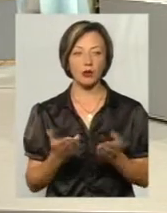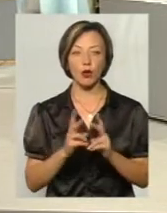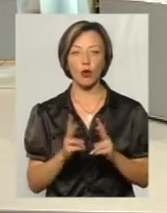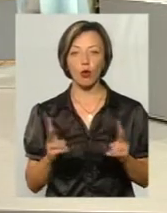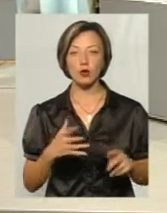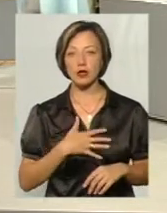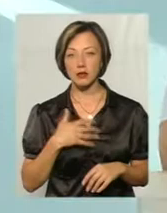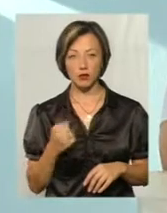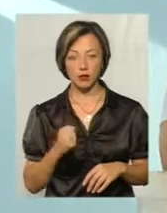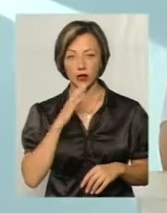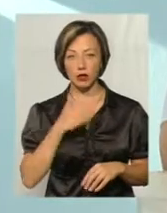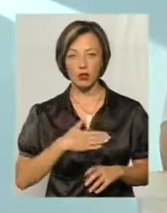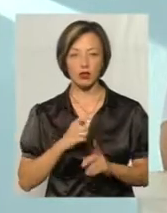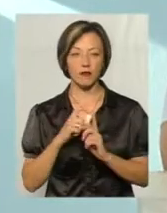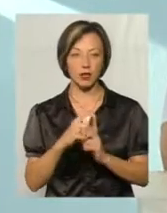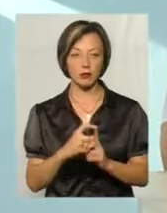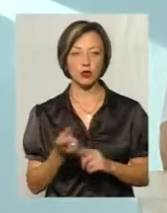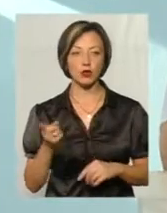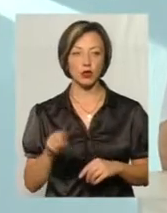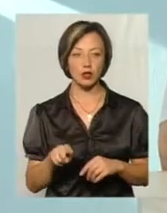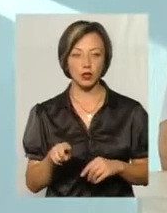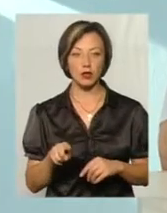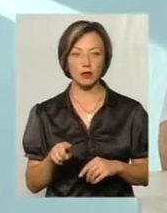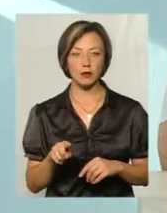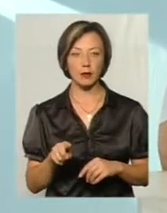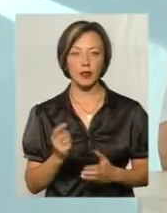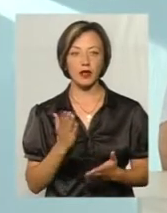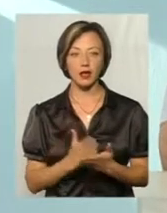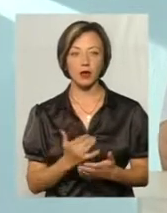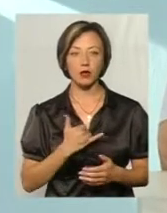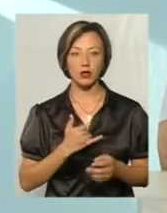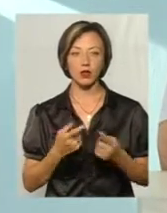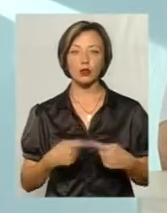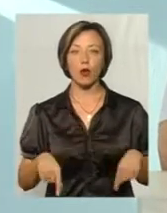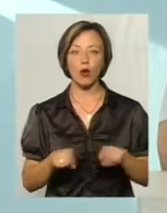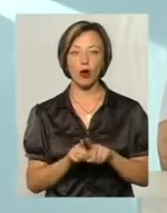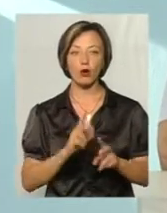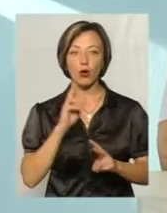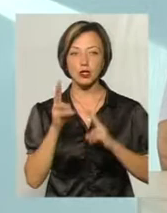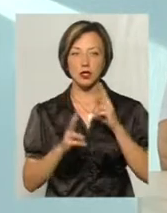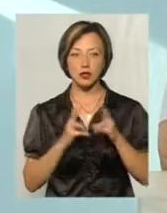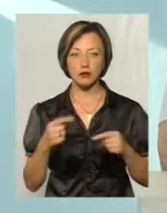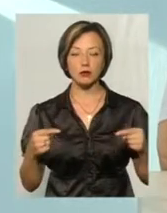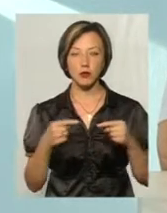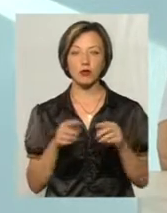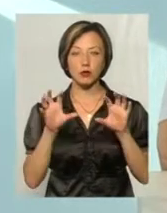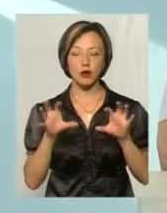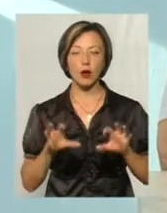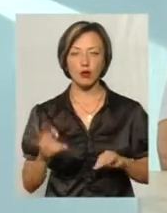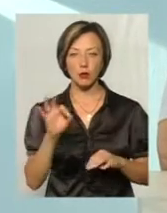не влаштовує наша відповідь, тоді є в нас орган оскарження, відповідно до закону про